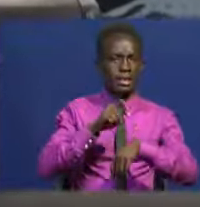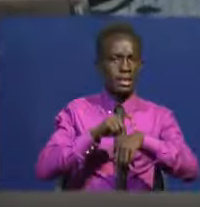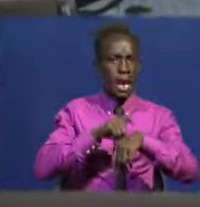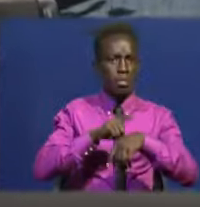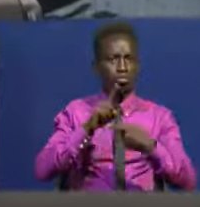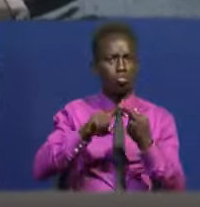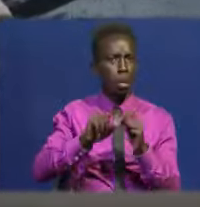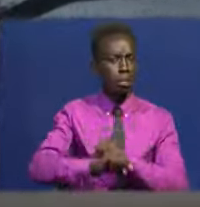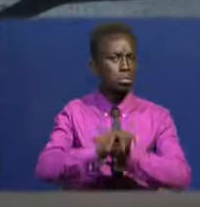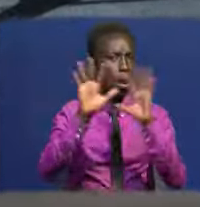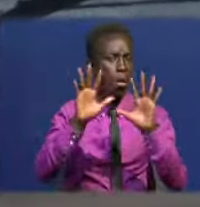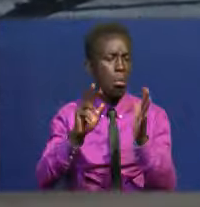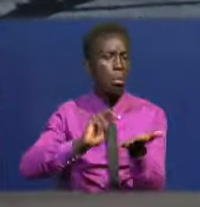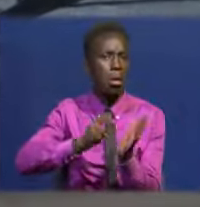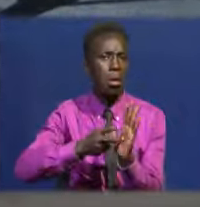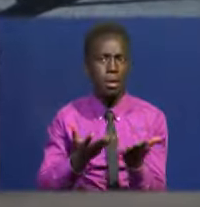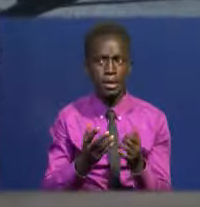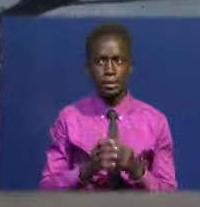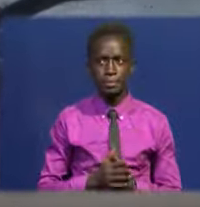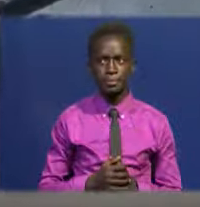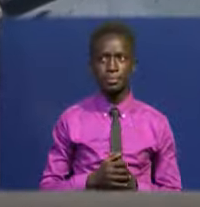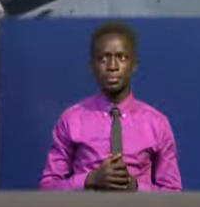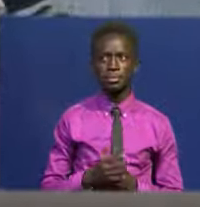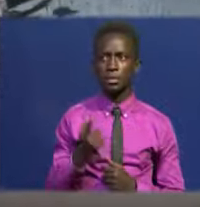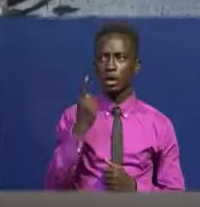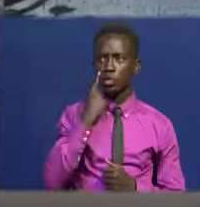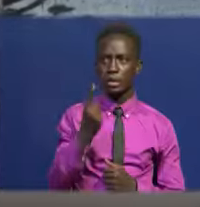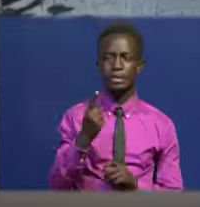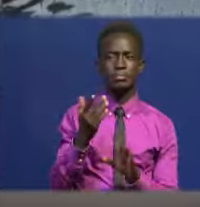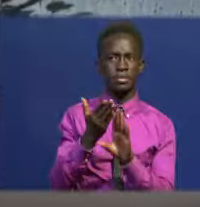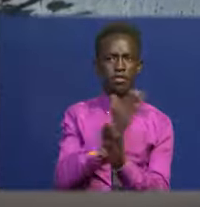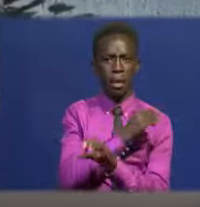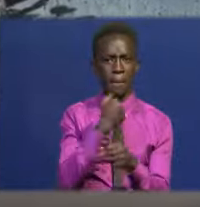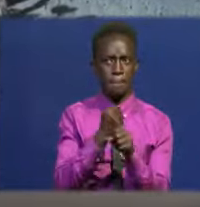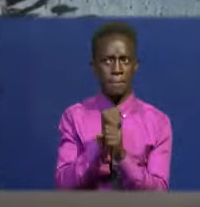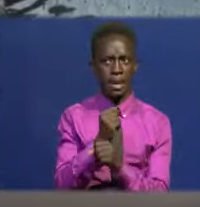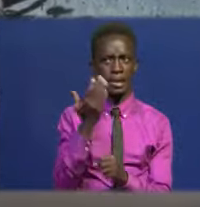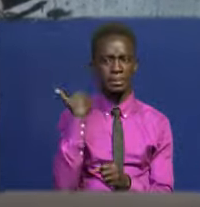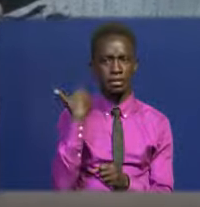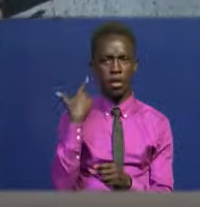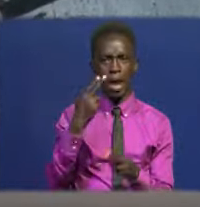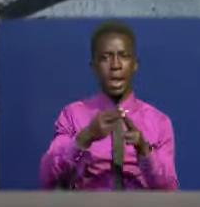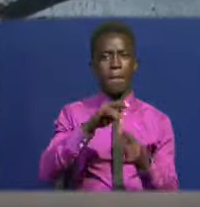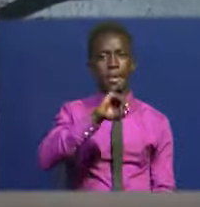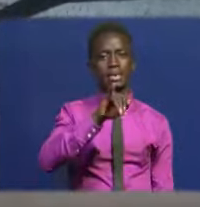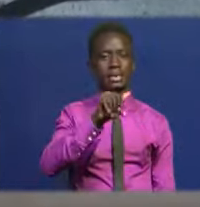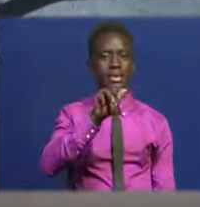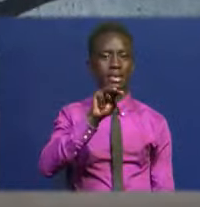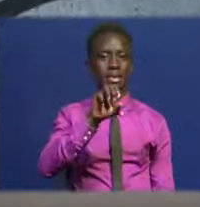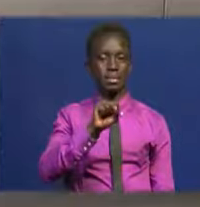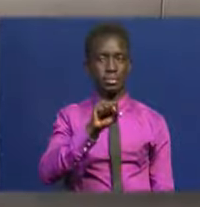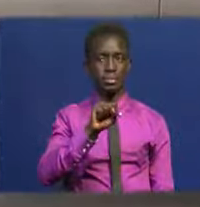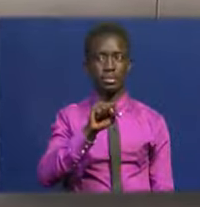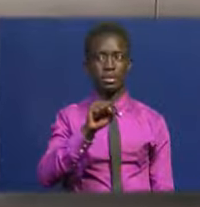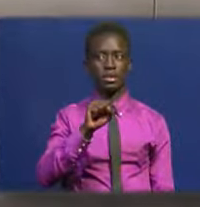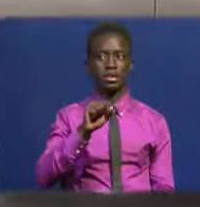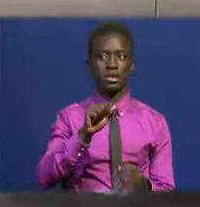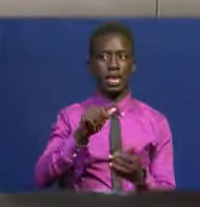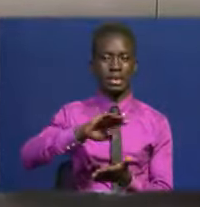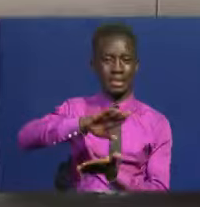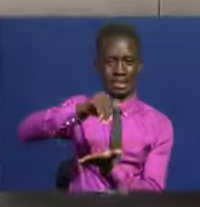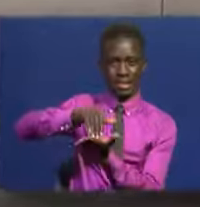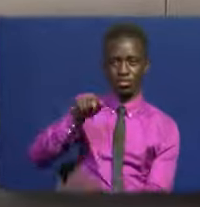hii Ngong Road itengenezwe, kulikuwa na kiwanja kubwa. So tukaiweka Jam Sport. Sasa magari kwanza ndio kujaza na japa, baada